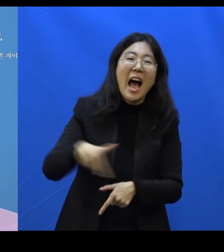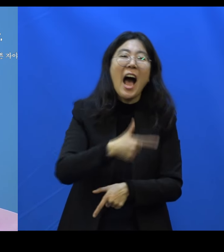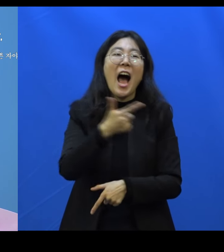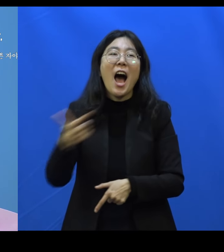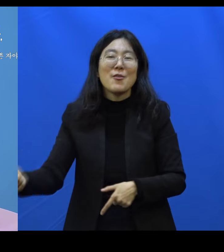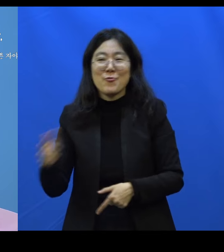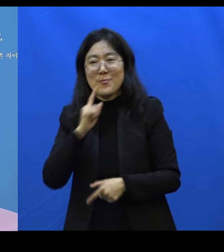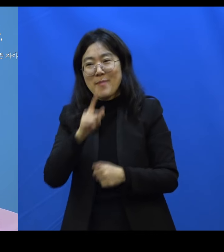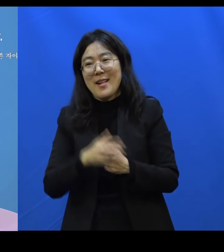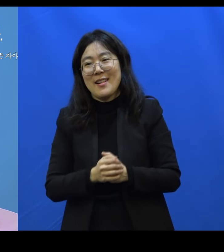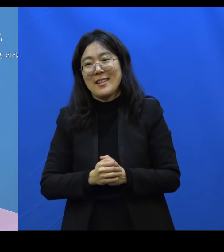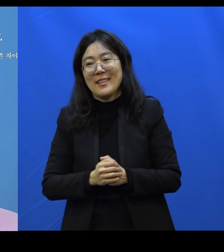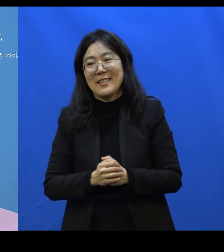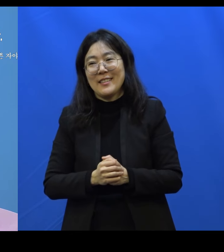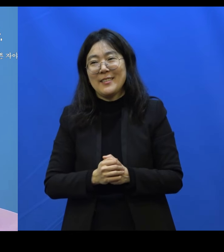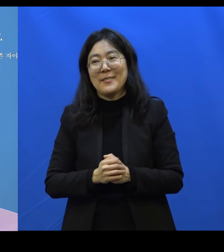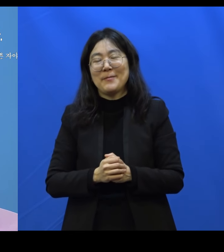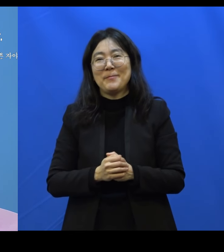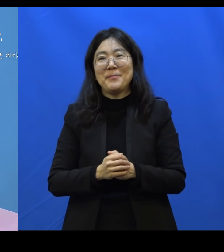주님과 함께